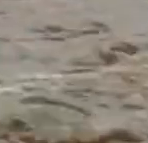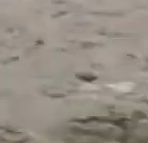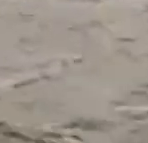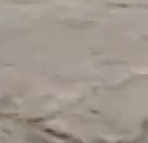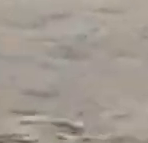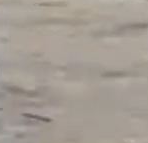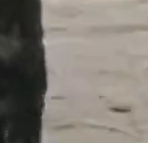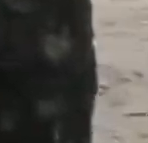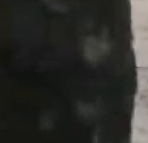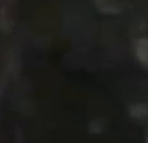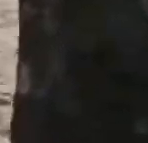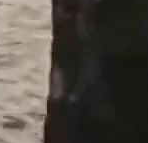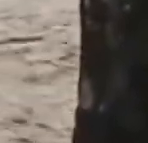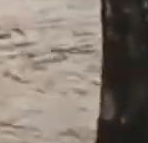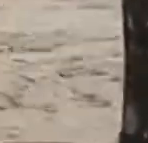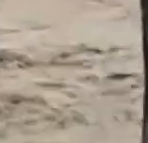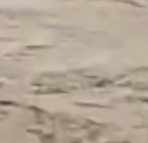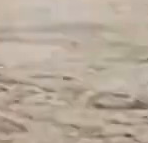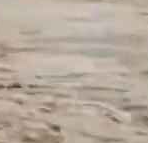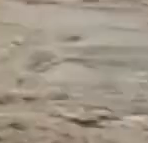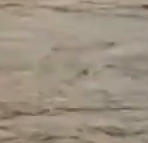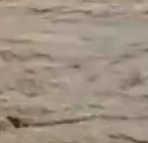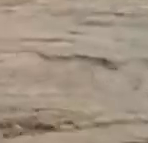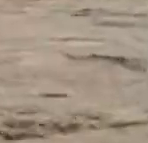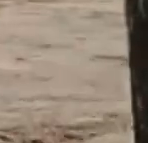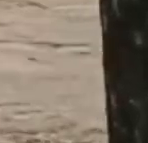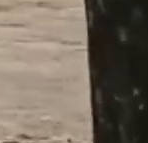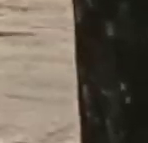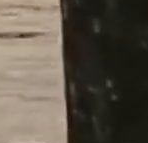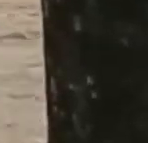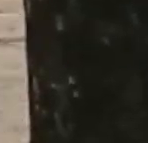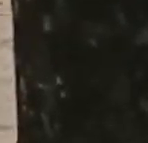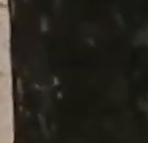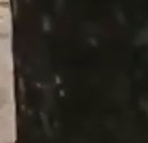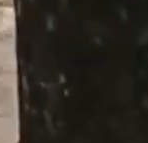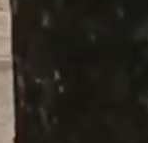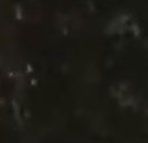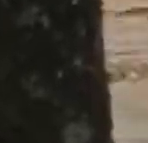Luapan Sungai Cimadur kembali menggenangi kawasan Desa Mancah, Kecamatan Bayah, Lebak, Banten hari Selasa.